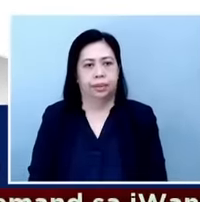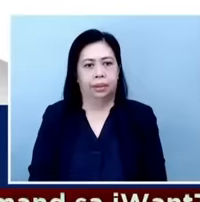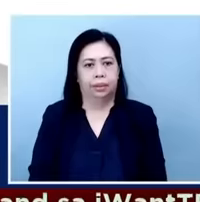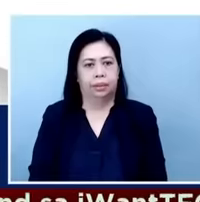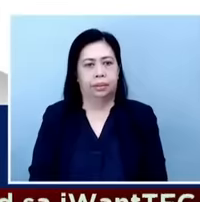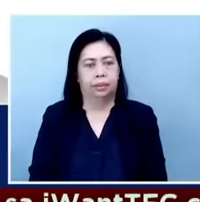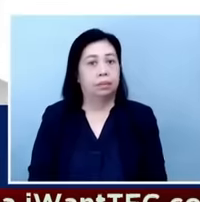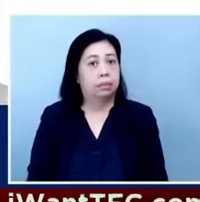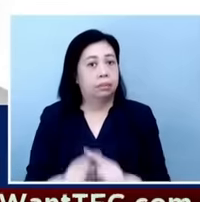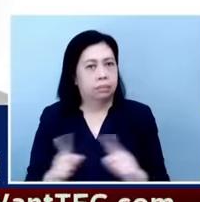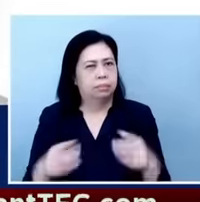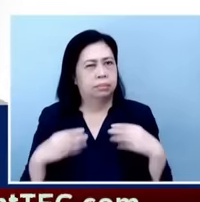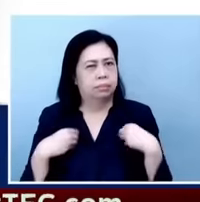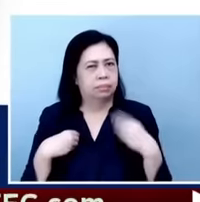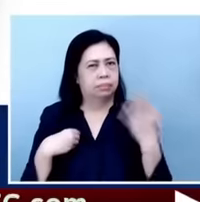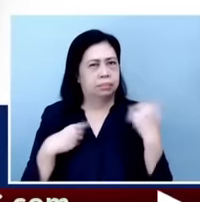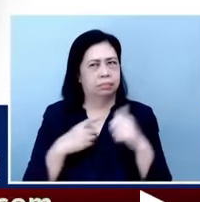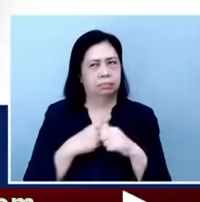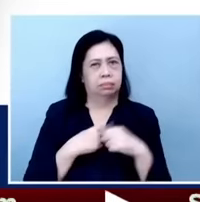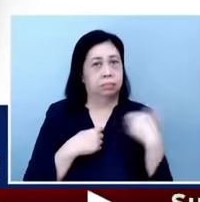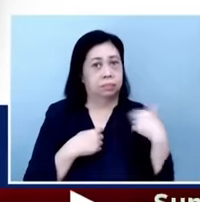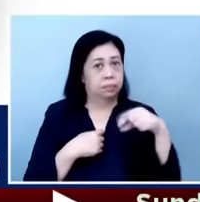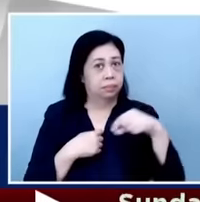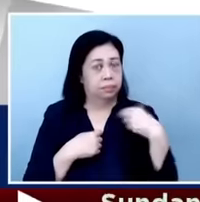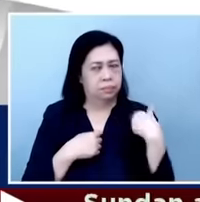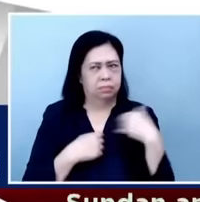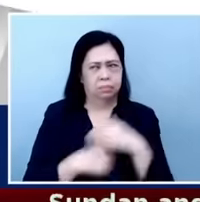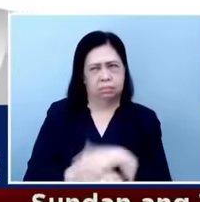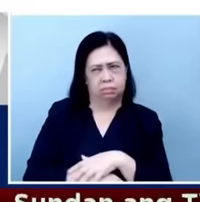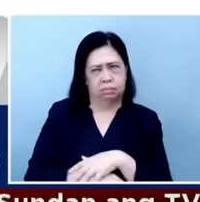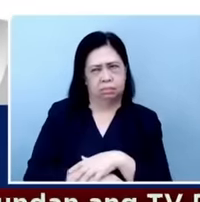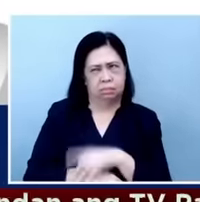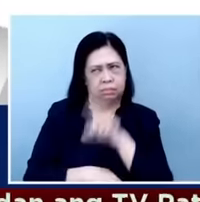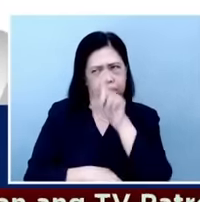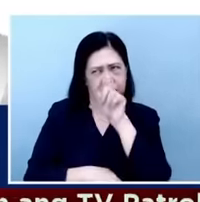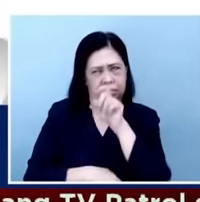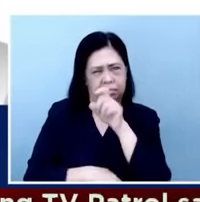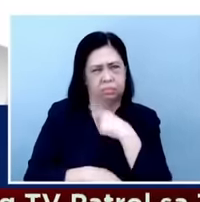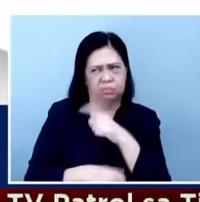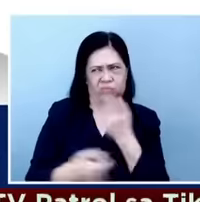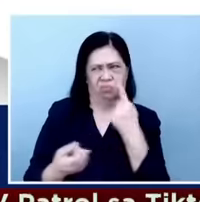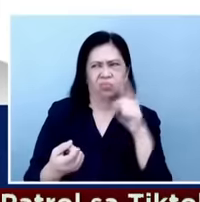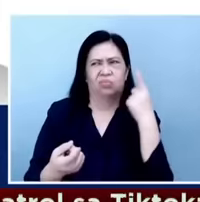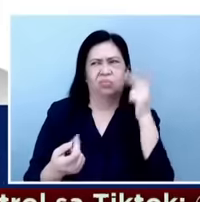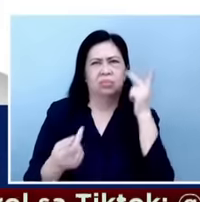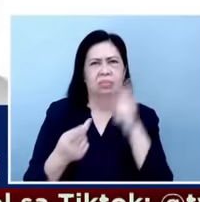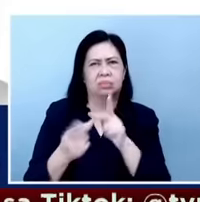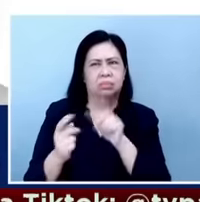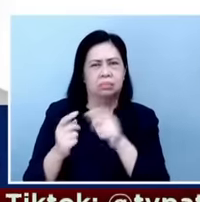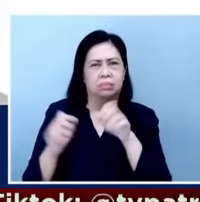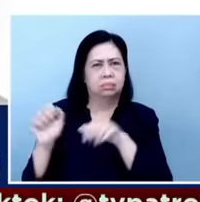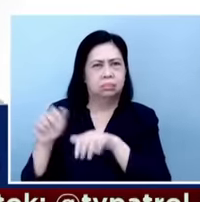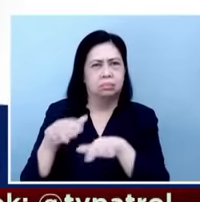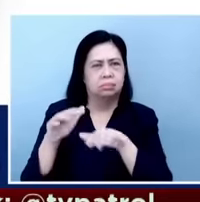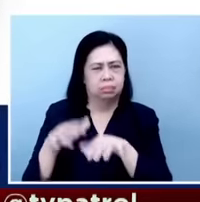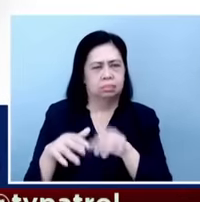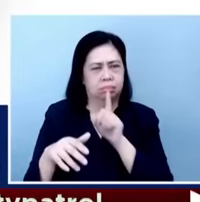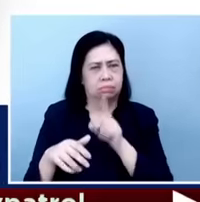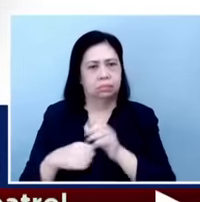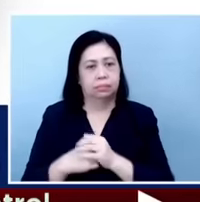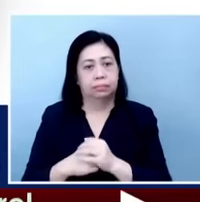Pero aminado siyang noong wala pa siya sa Quiapo Church ay may mga tanong siya sa pamamanata ng mga dumadalo sa traslasyon.